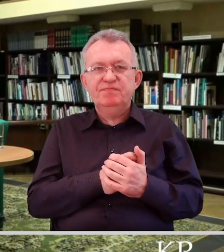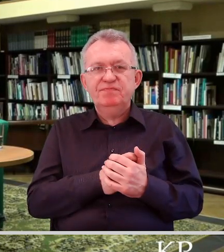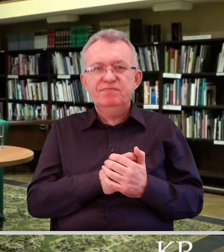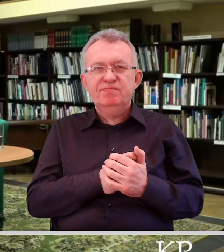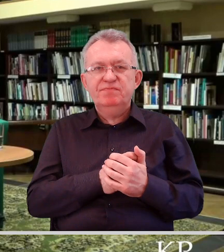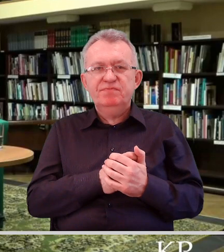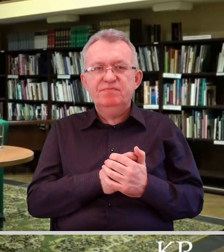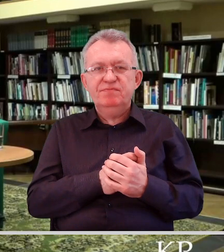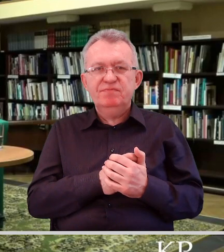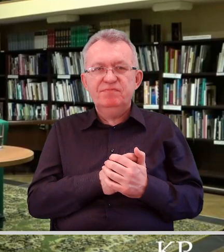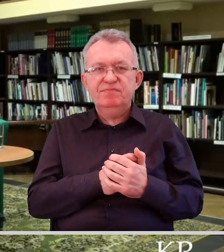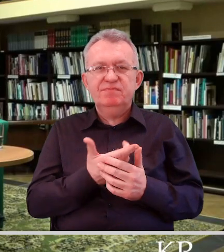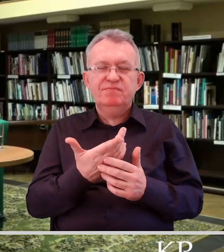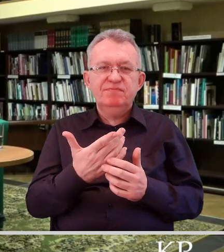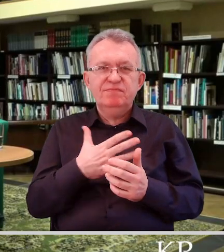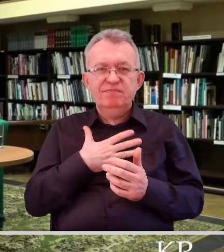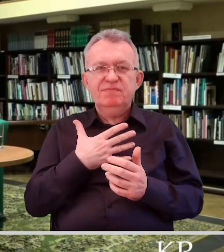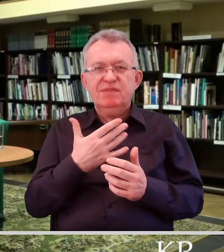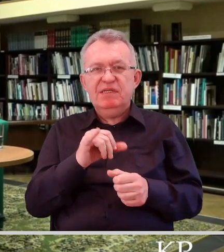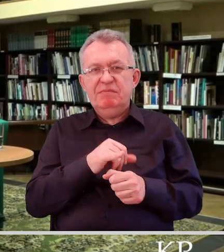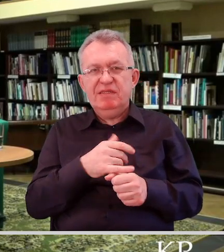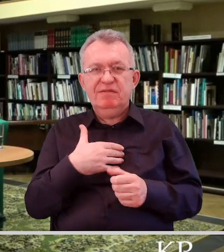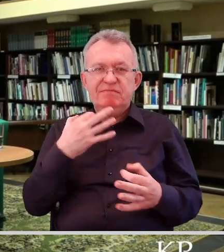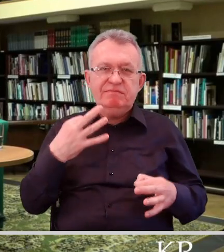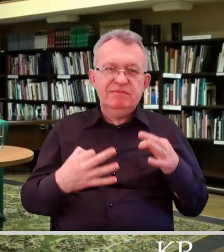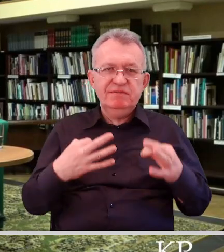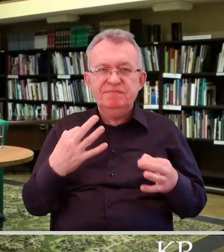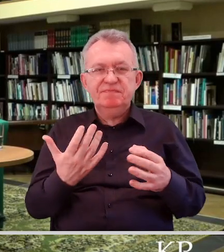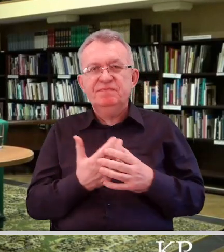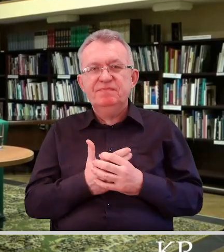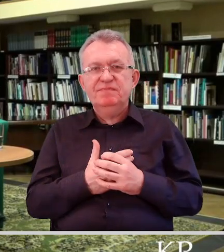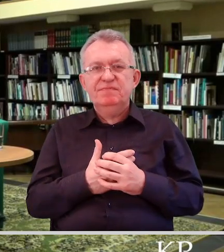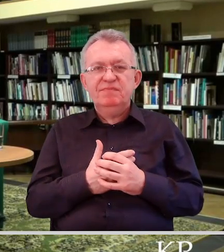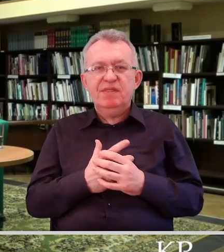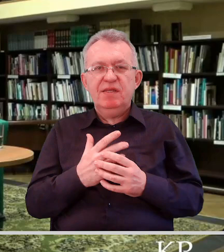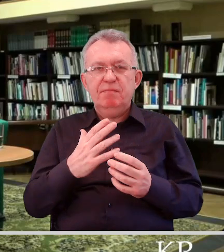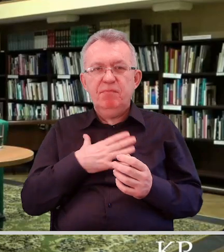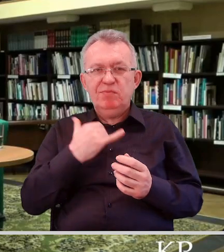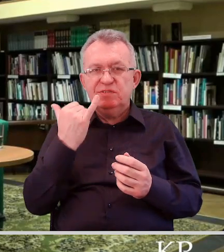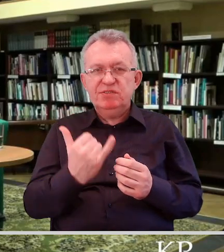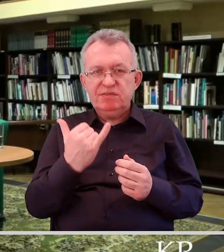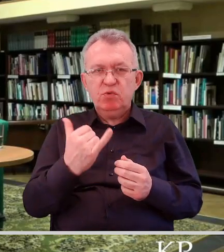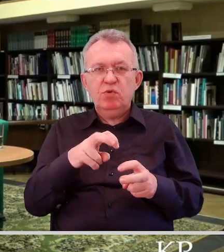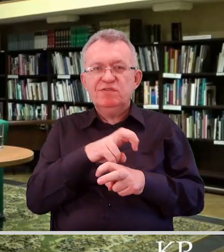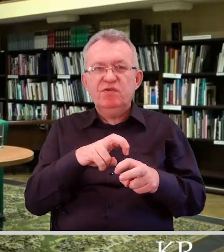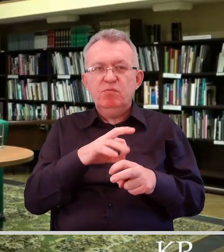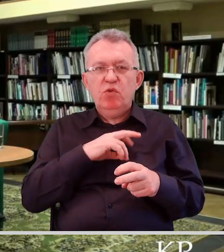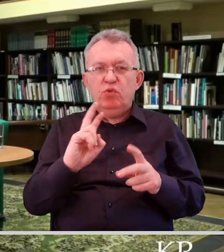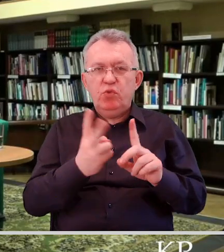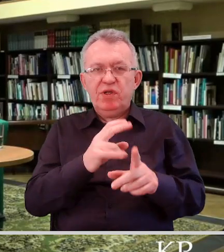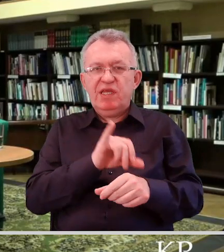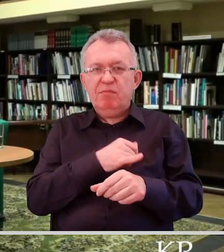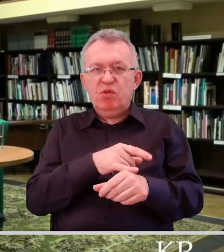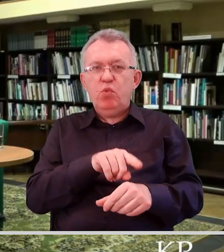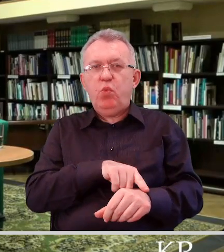Też mam ambiwalentny związek ze swoim imieniem, bo kiedy byłam dzieckiem, używano mojego drugiego imienia